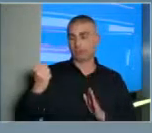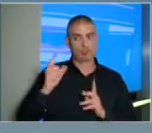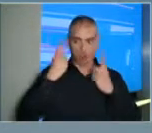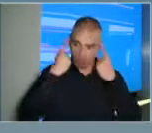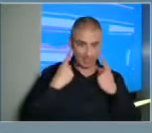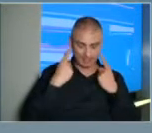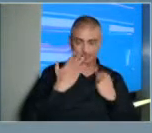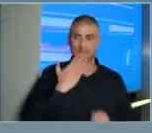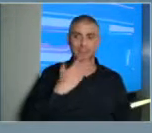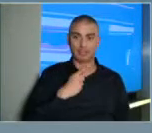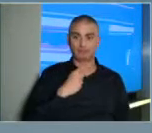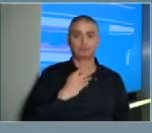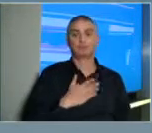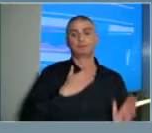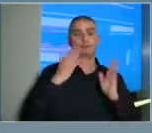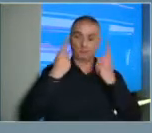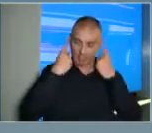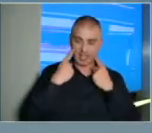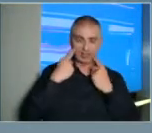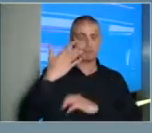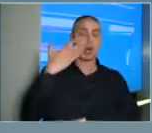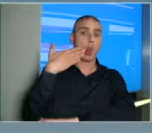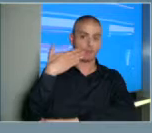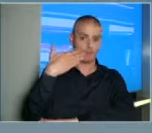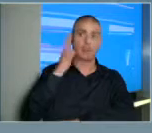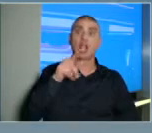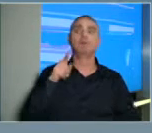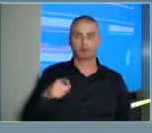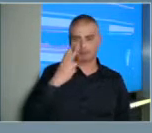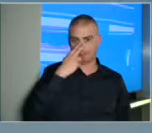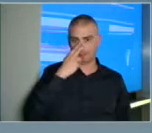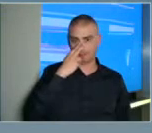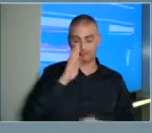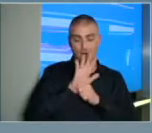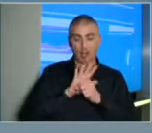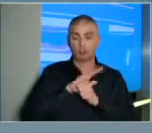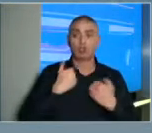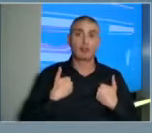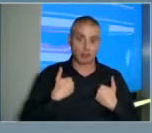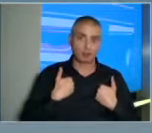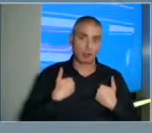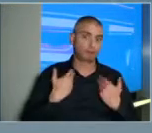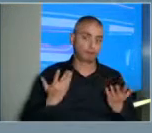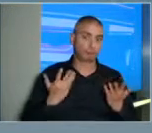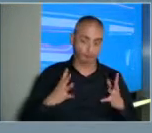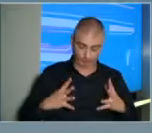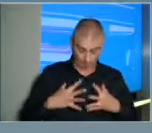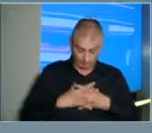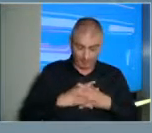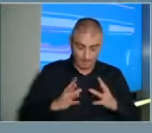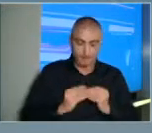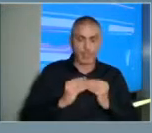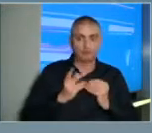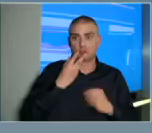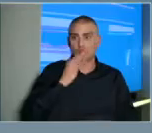החרדים המזרחיים, אלא החרדים הלאומיים, גם שם מנסים לשכנע אותנו שביחד, ביחד